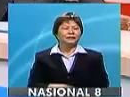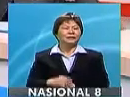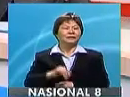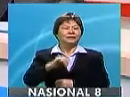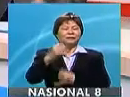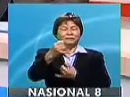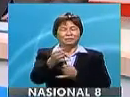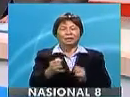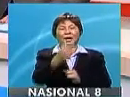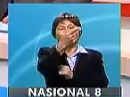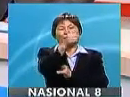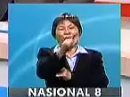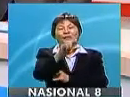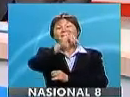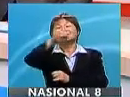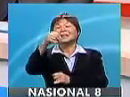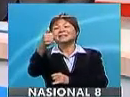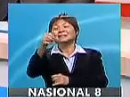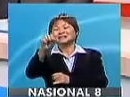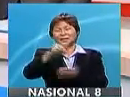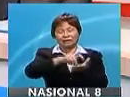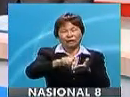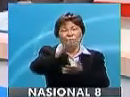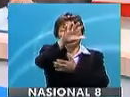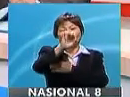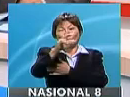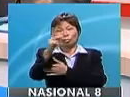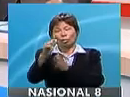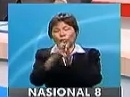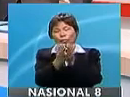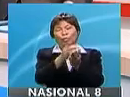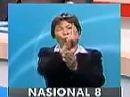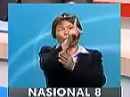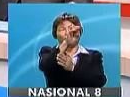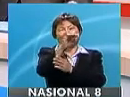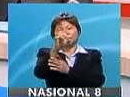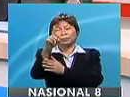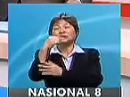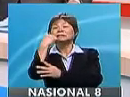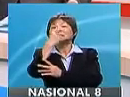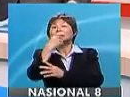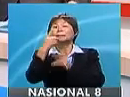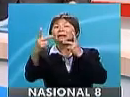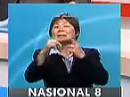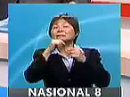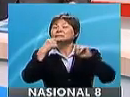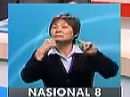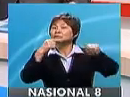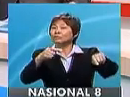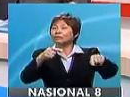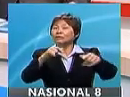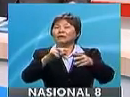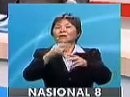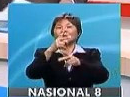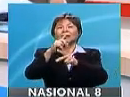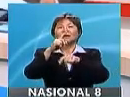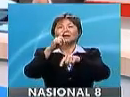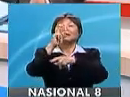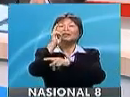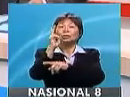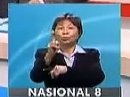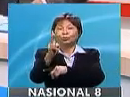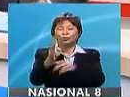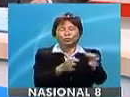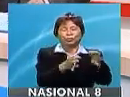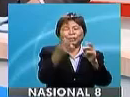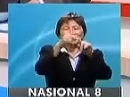Jabatan Hal Ehwal Khas Jasa menerbitkan 50,000 buku bertajuk 1MDB Siapa Kata Tidak Dijawab edisi kedua bagi memberi penjelasan